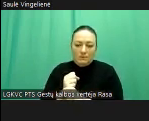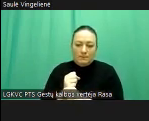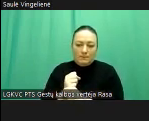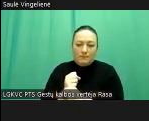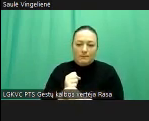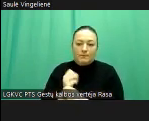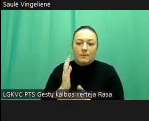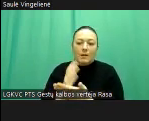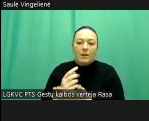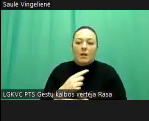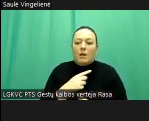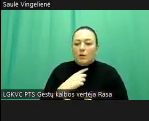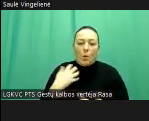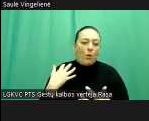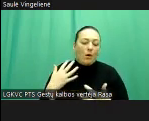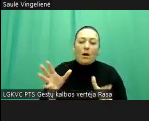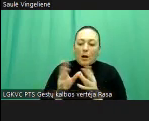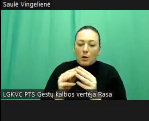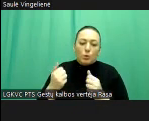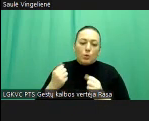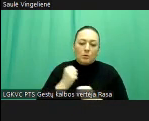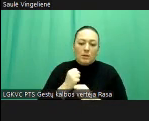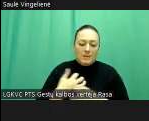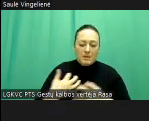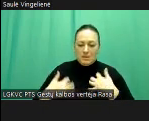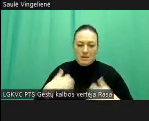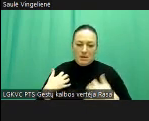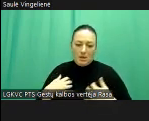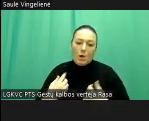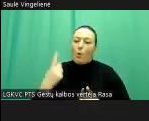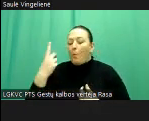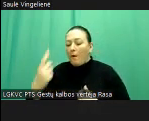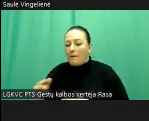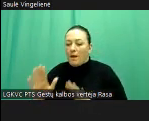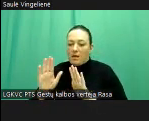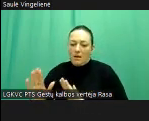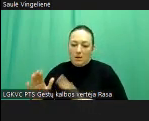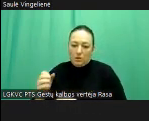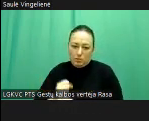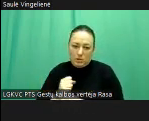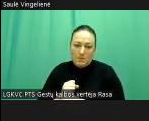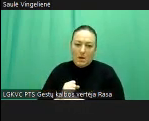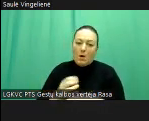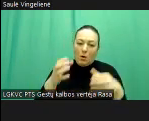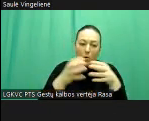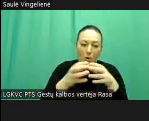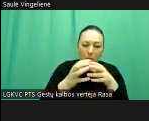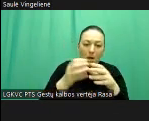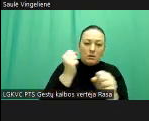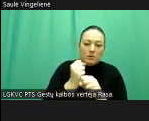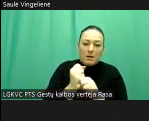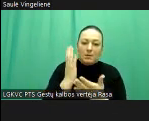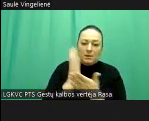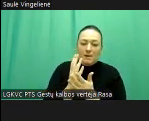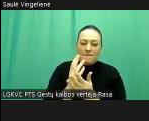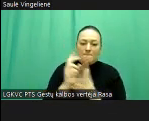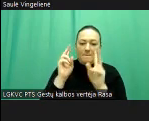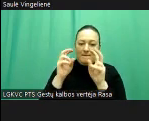yra daug greitesnis darbas negu dirbant pavieniui atskirai ar individualiai. Komandinis darbas tai ir yra komanda